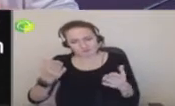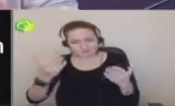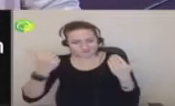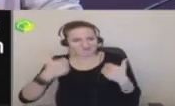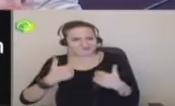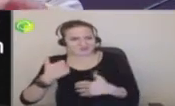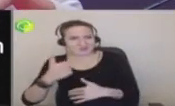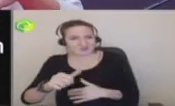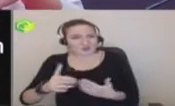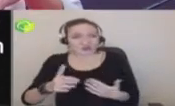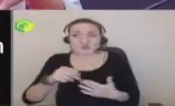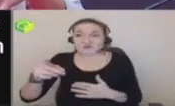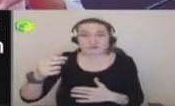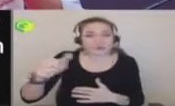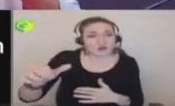des aidants